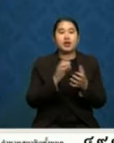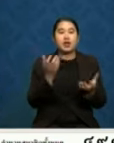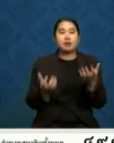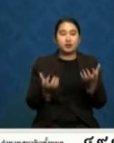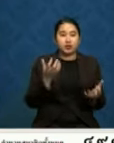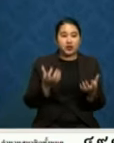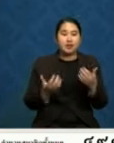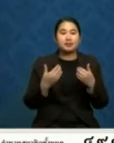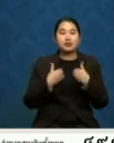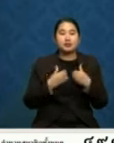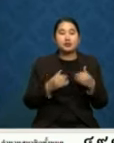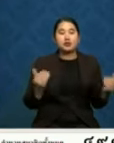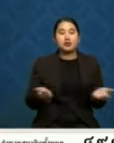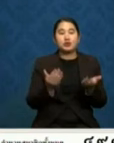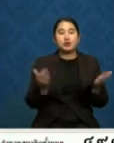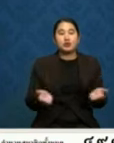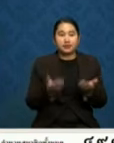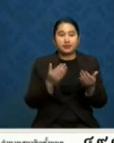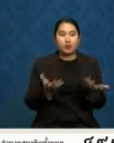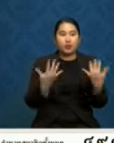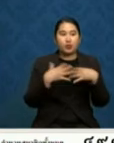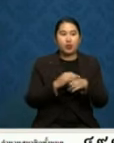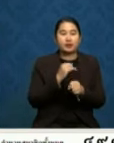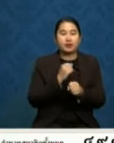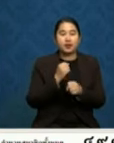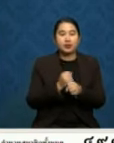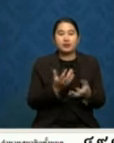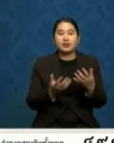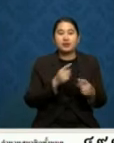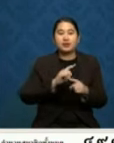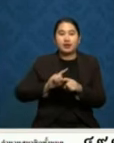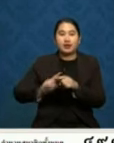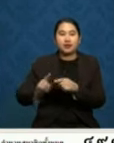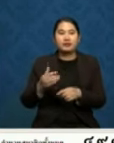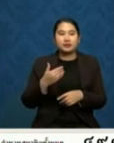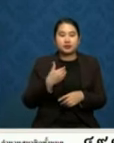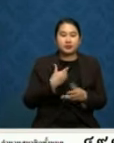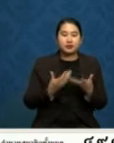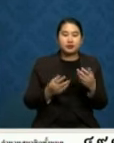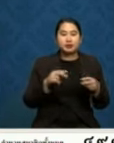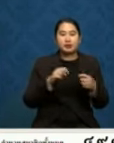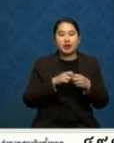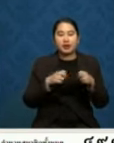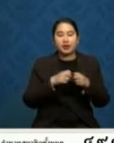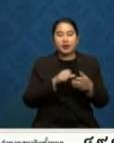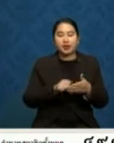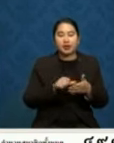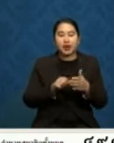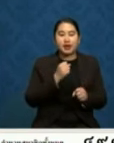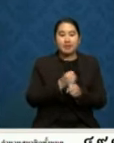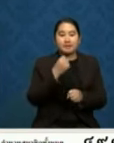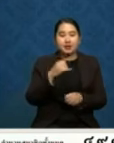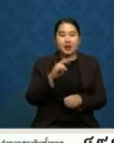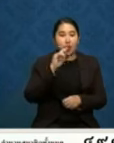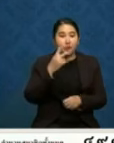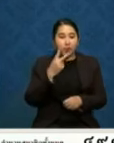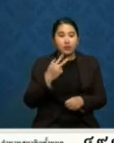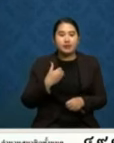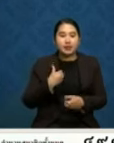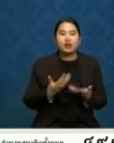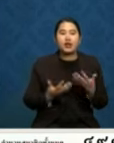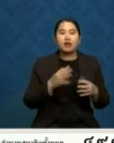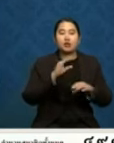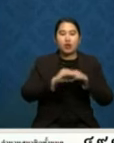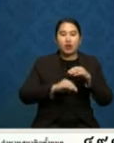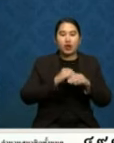รมนะครับการส่งเสริมสนับสนุนความร่วมมือต่างๆในเรื่องของการแก้ไขปัญหาการกระทำผิดซ้ำที่ท่านเป็นห่วงนะครับโครง